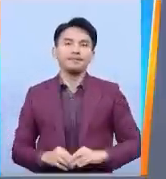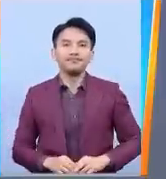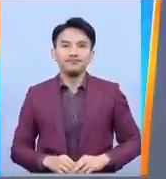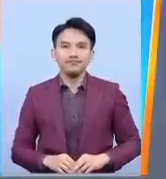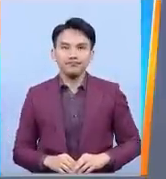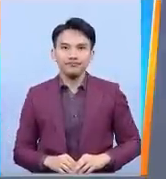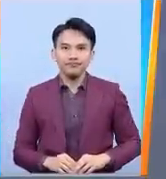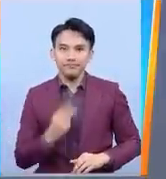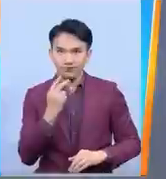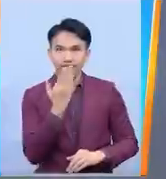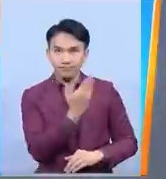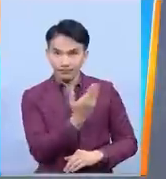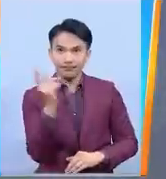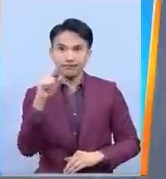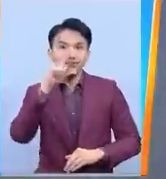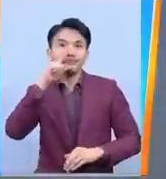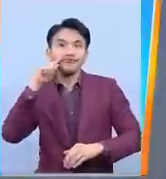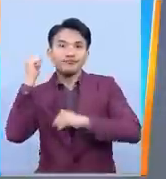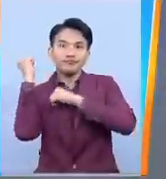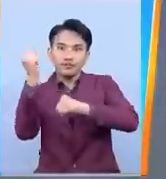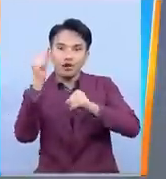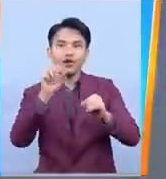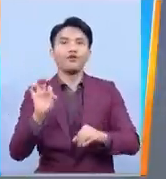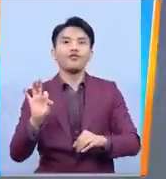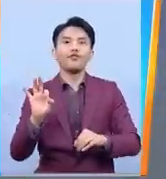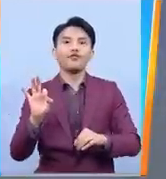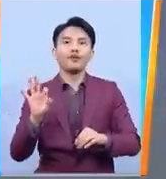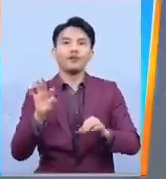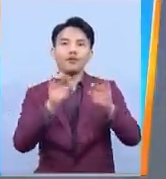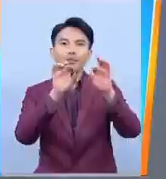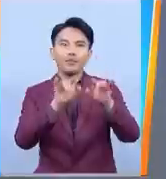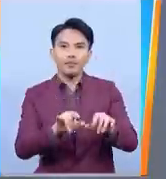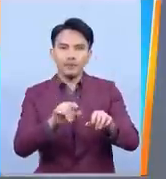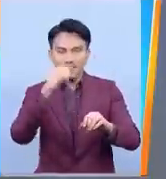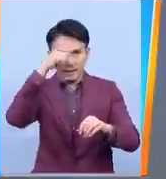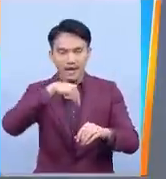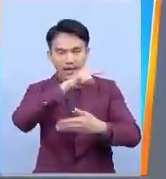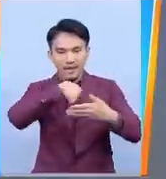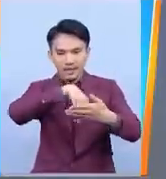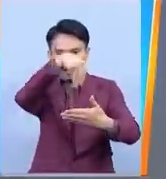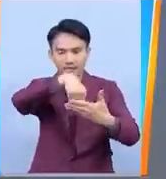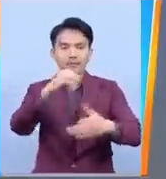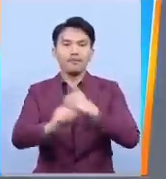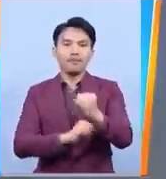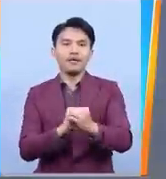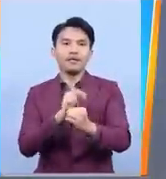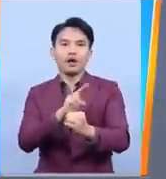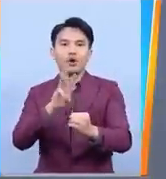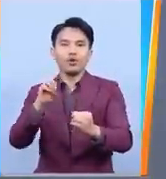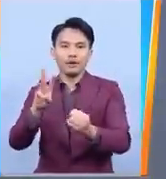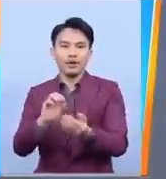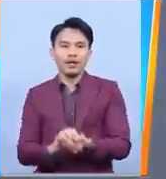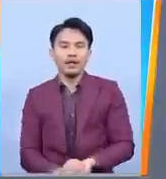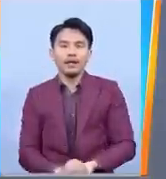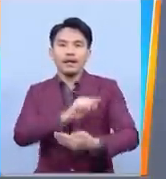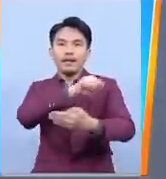คุณผู้ชมดูนะคะคุณชูวิทย์กมลวิศิษฐ์ค่ะมีการโพสต์ Facebookนะคะบอกว่าการเลือกตั้งของประเทศไทยปี 2566เนี่ยคือจะเป็น